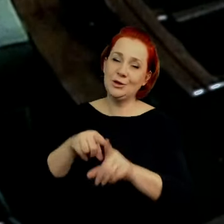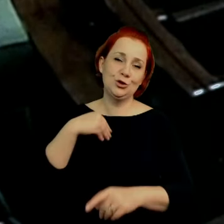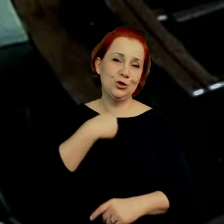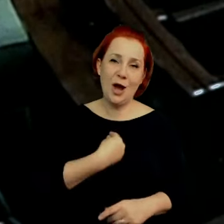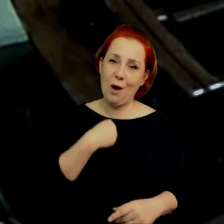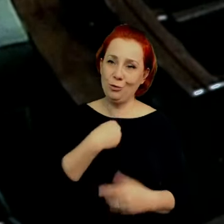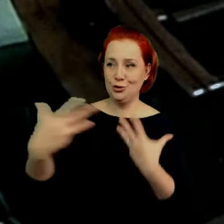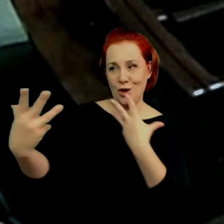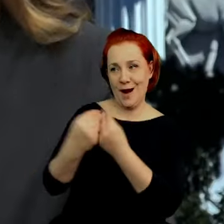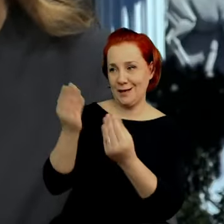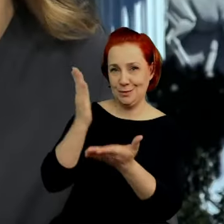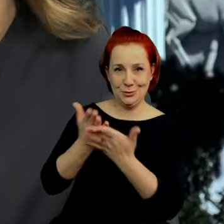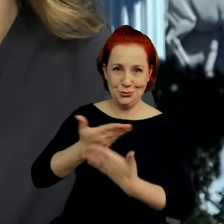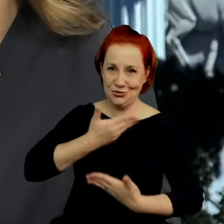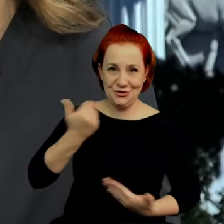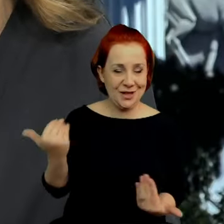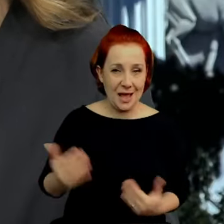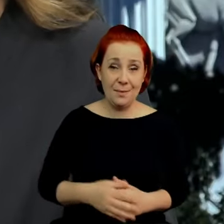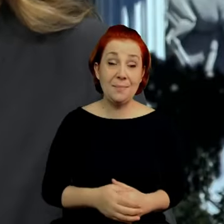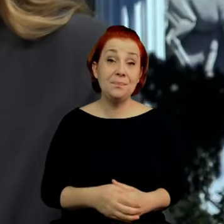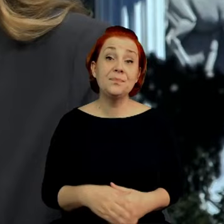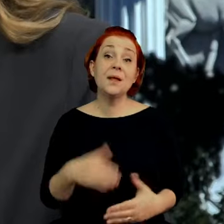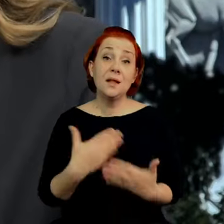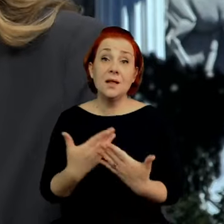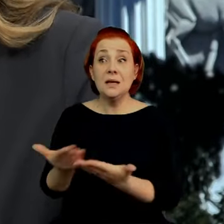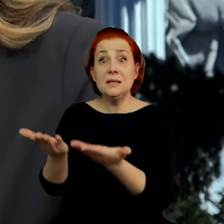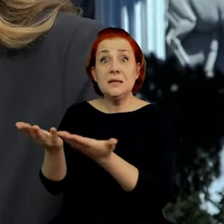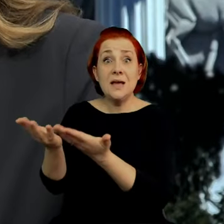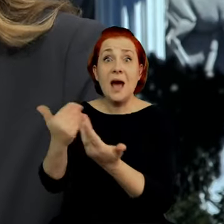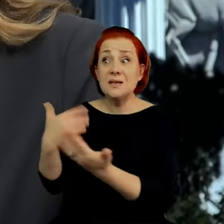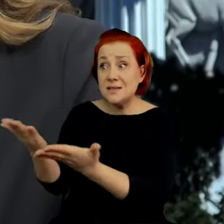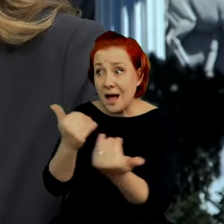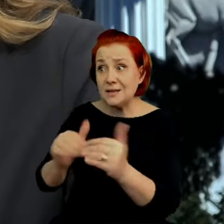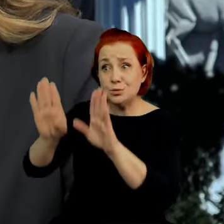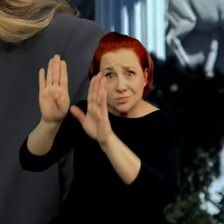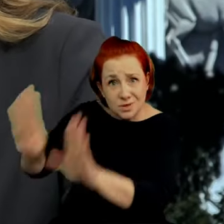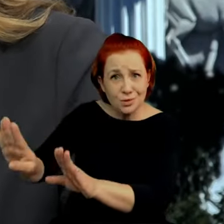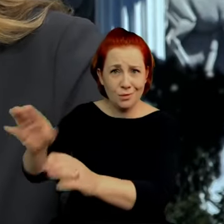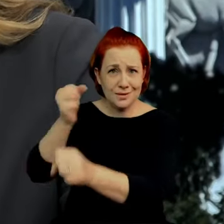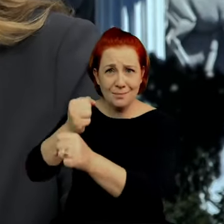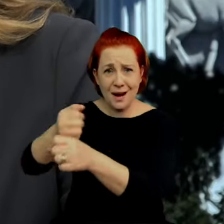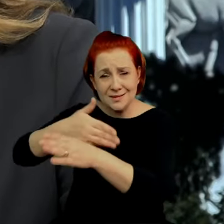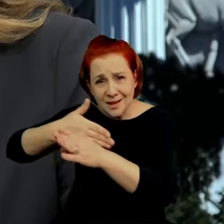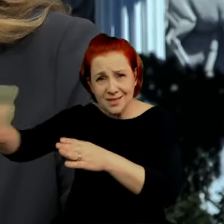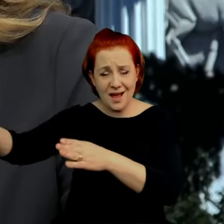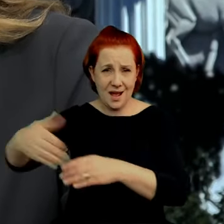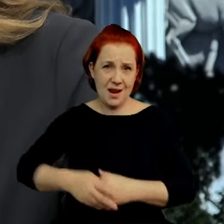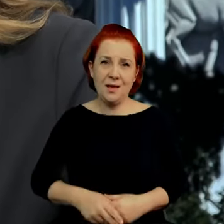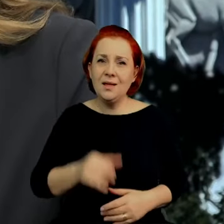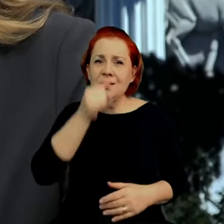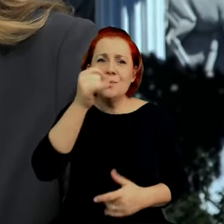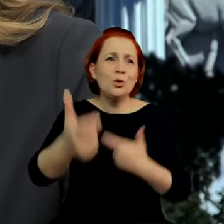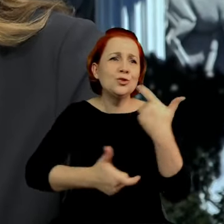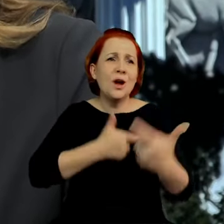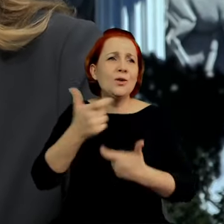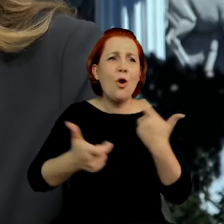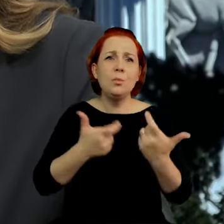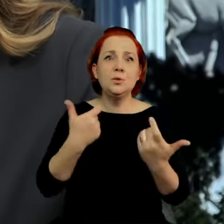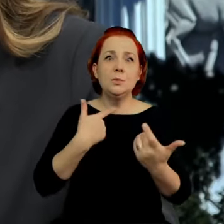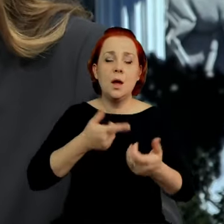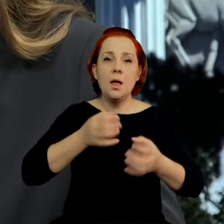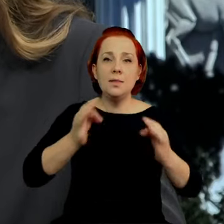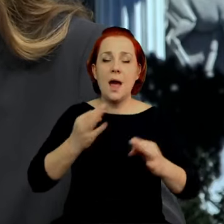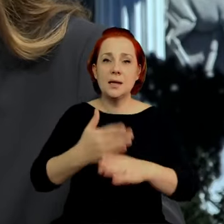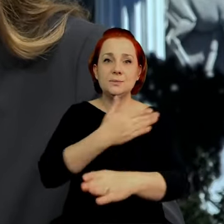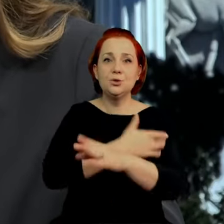razem, zachęcam do tego, żeby zostały i pracowały. Znaczy, nie możemy sobie robić, nie wiem, jakiejś fali odejść przed wyborami.